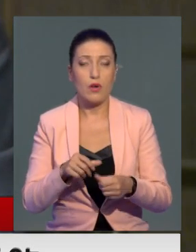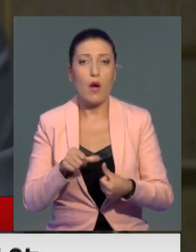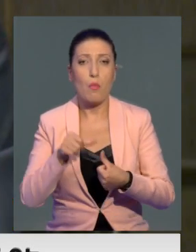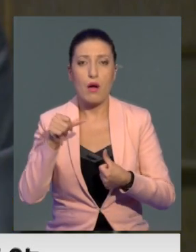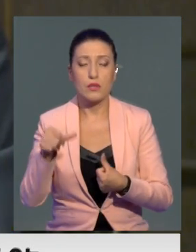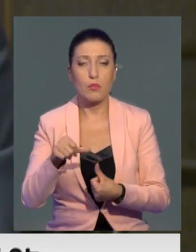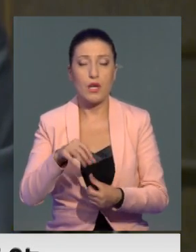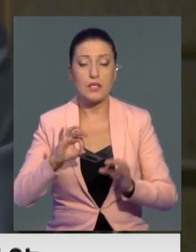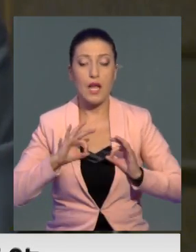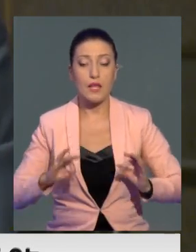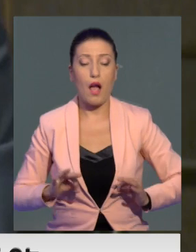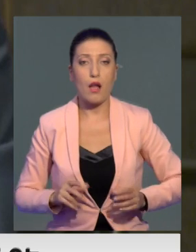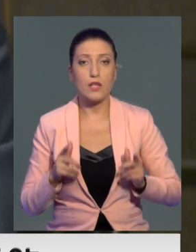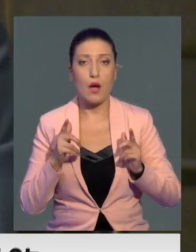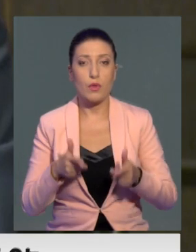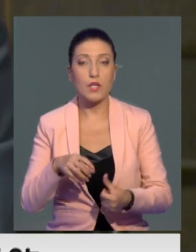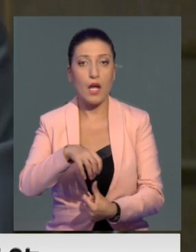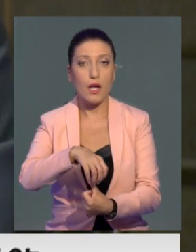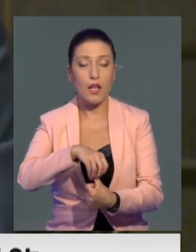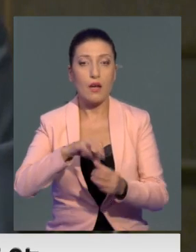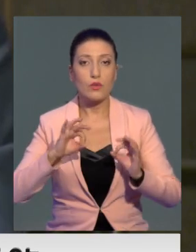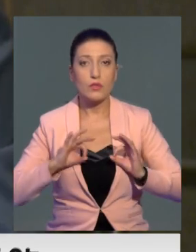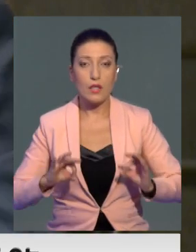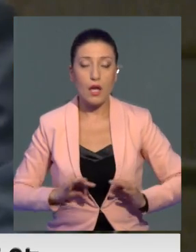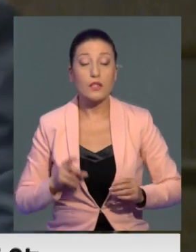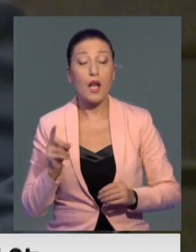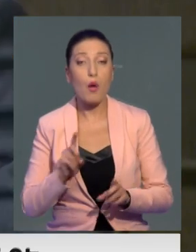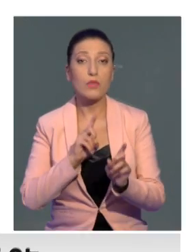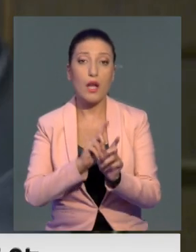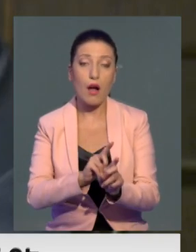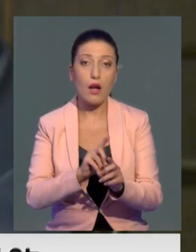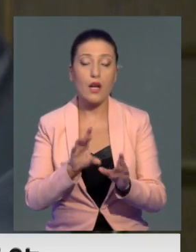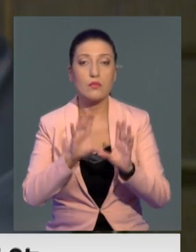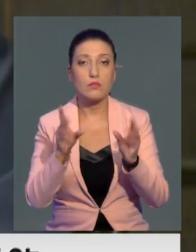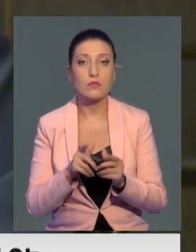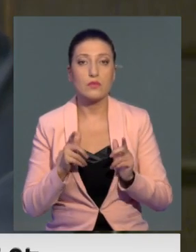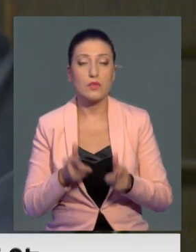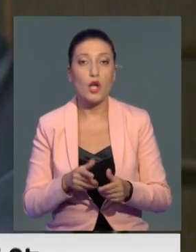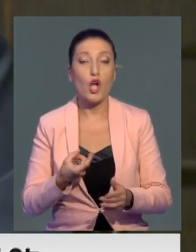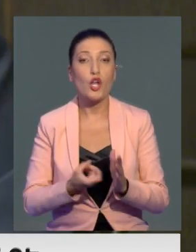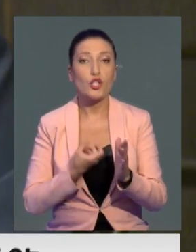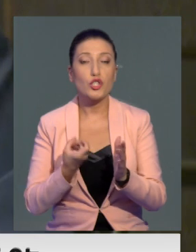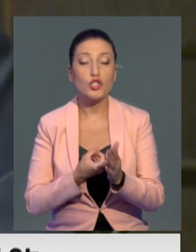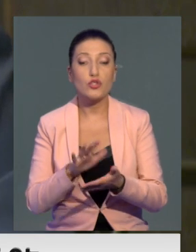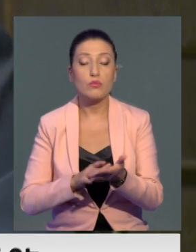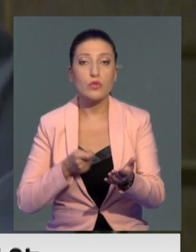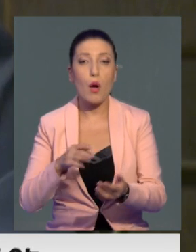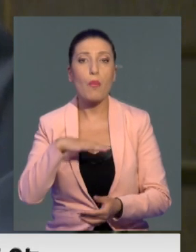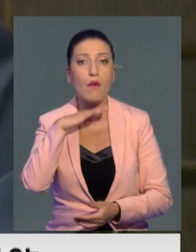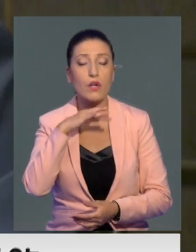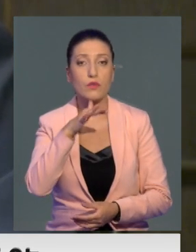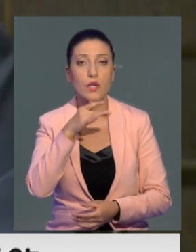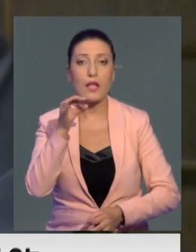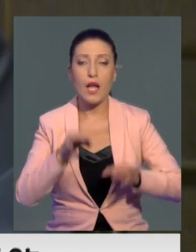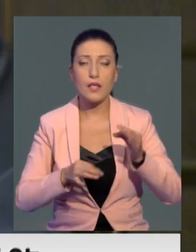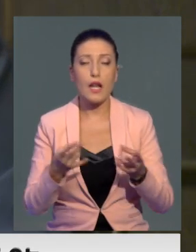բացառապես դատախազի համաձայնությամբ եւ գլխավոր դատախազի կամ նրա տեղակալի հաստատմամբ։ Քննիչի միջնորդության բավարարման դեպքում դատանը պետք է